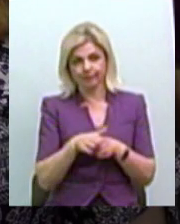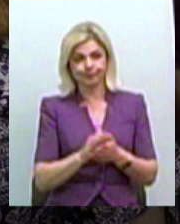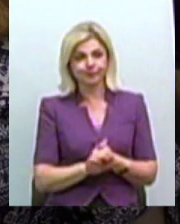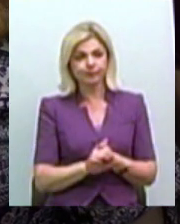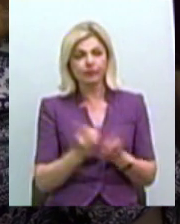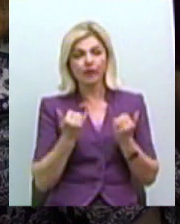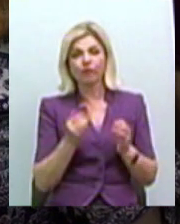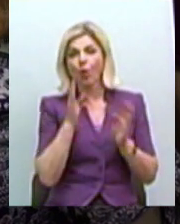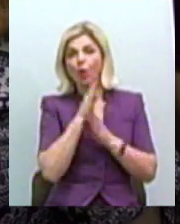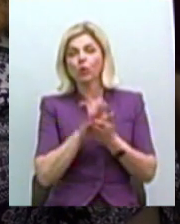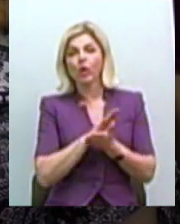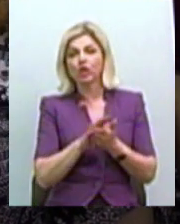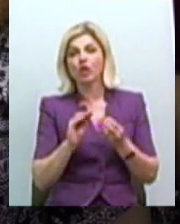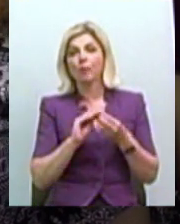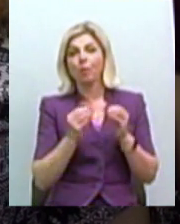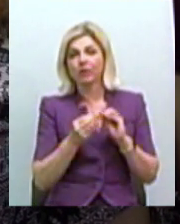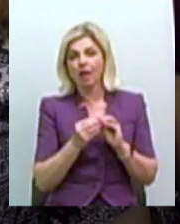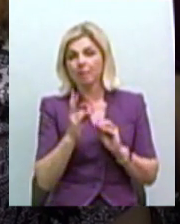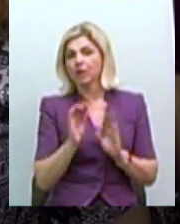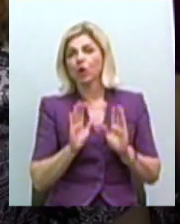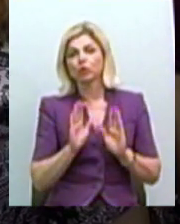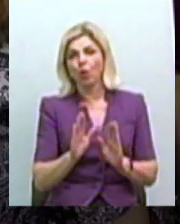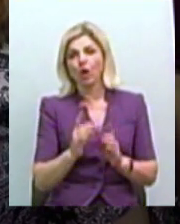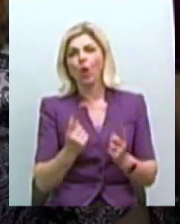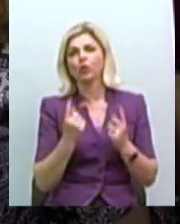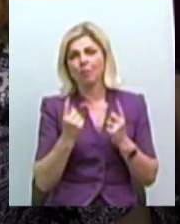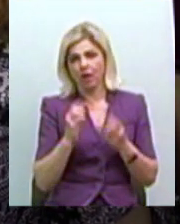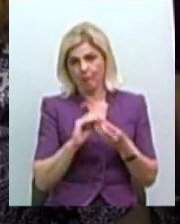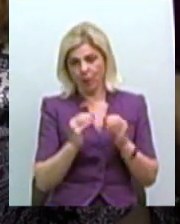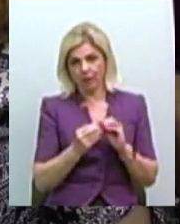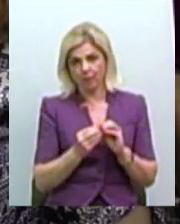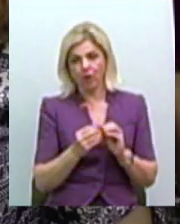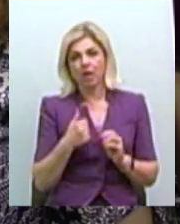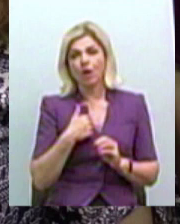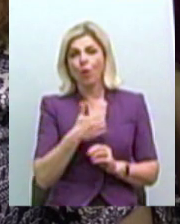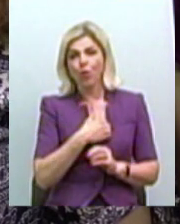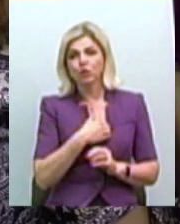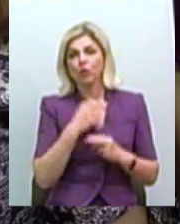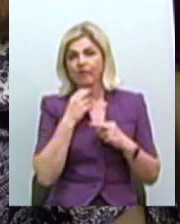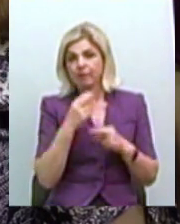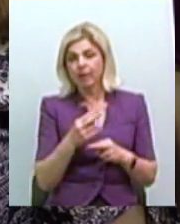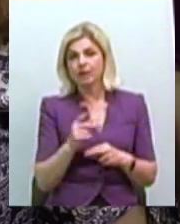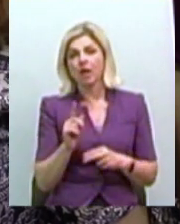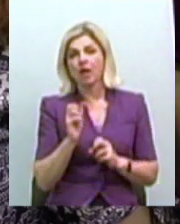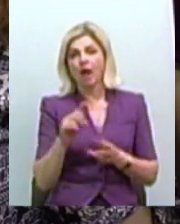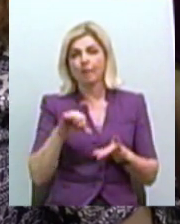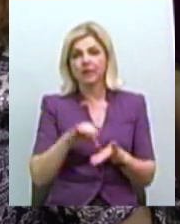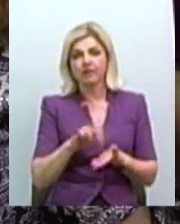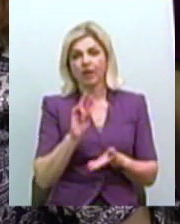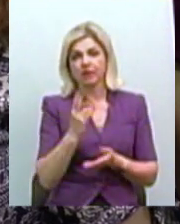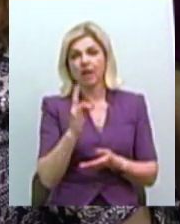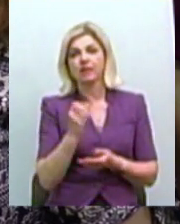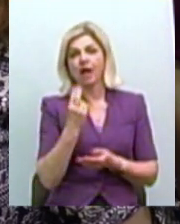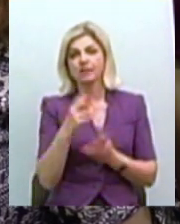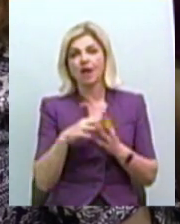екологічна проблема – це не є тільки локальною, глобальною проблемою. І я хочу відмітити, що як представник Миколаївського національного